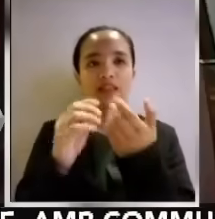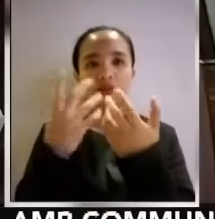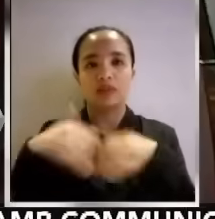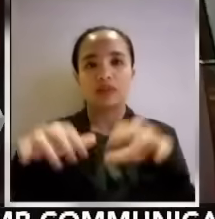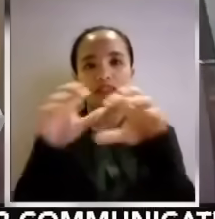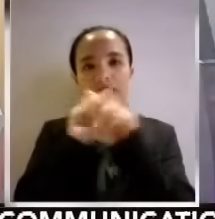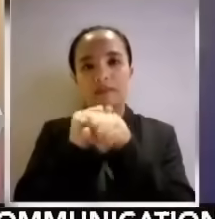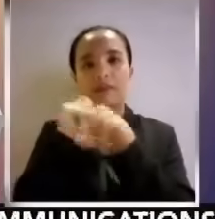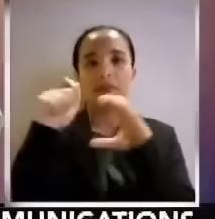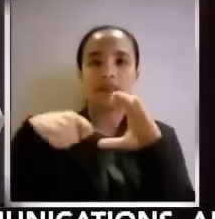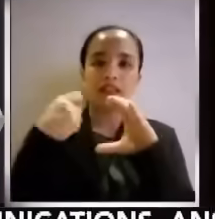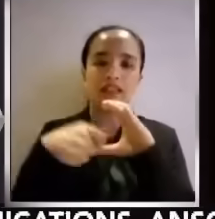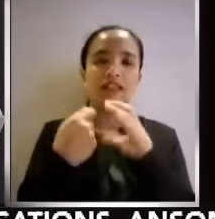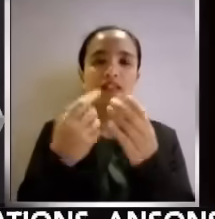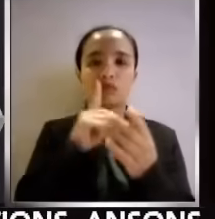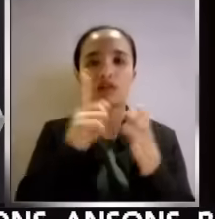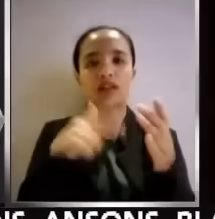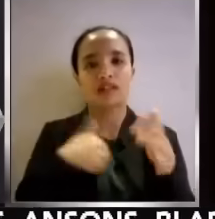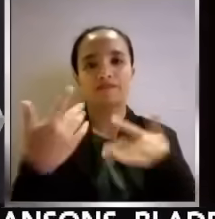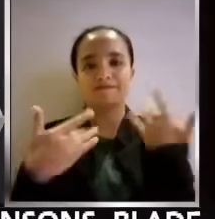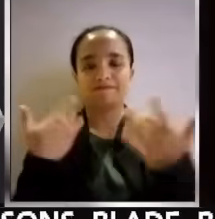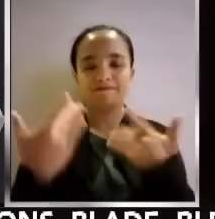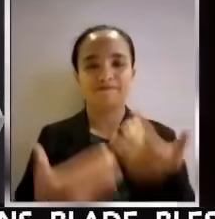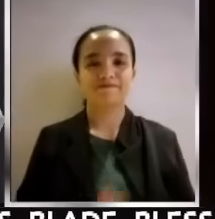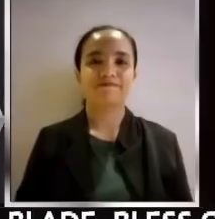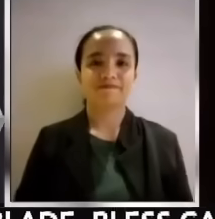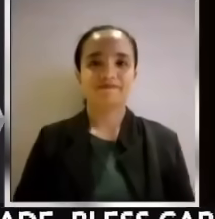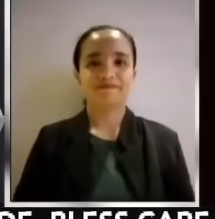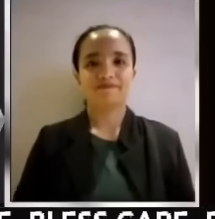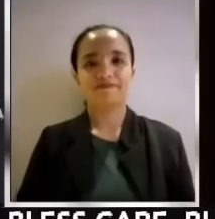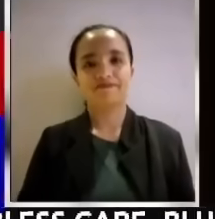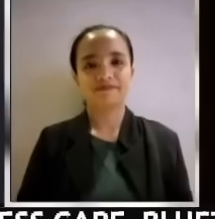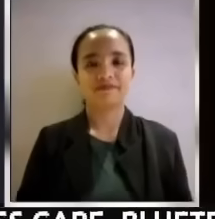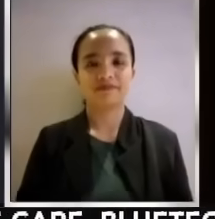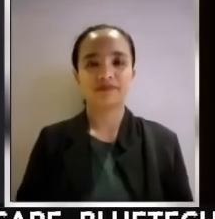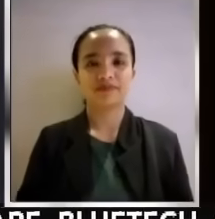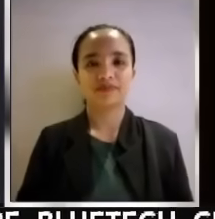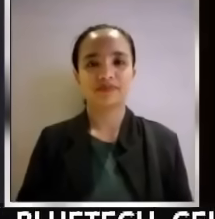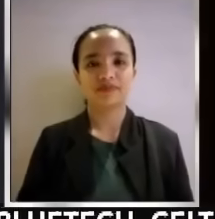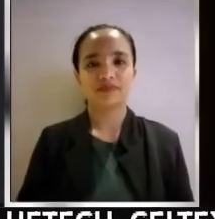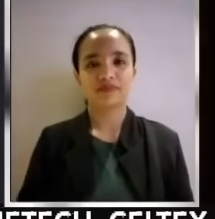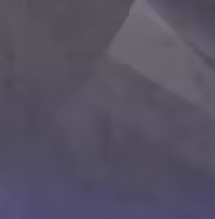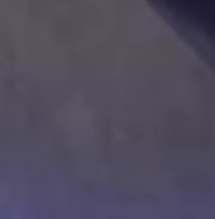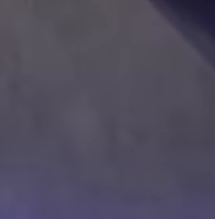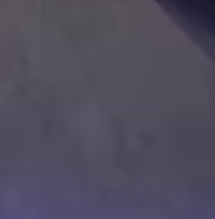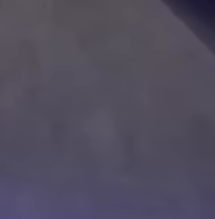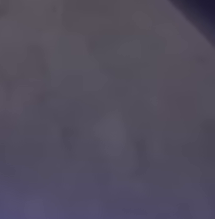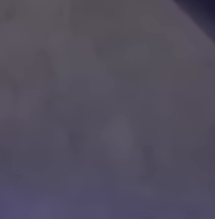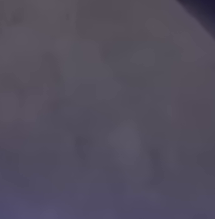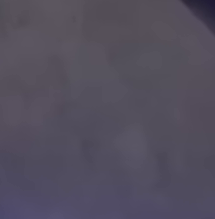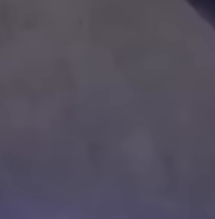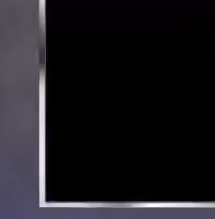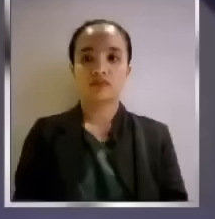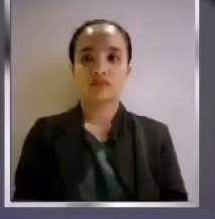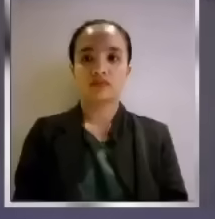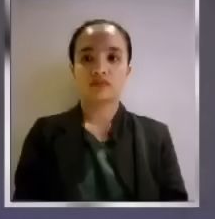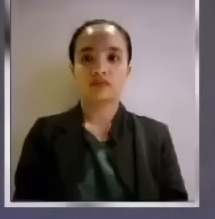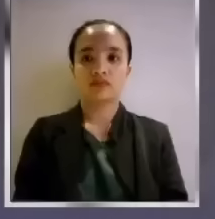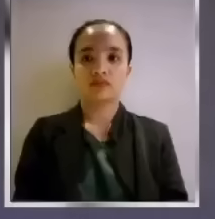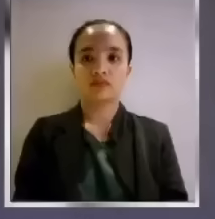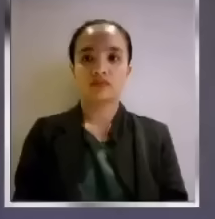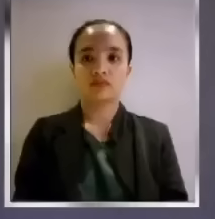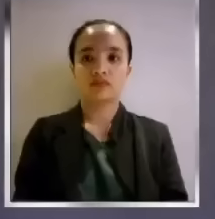yun, excited kami. Katatibayan, updated sa showbiz happenings. Pati